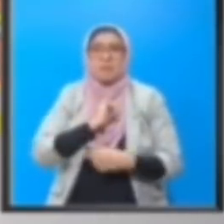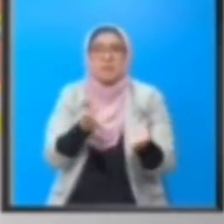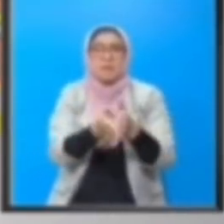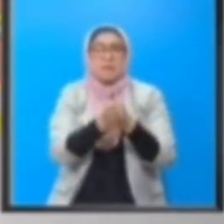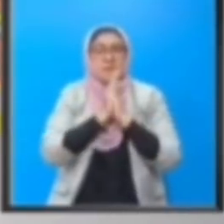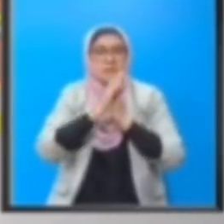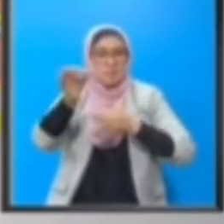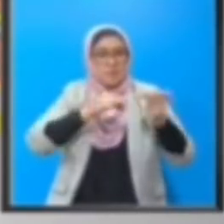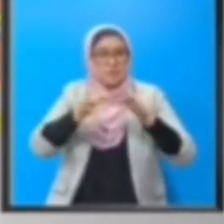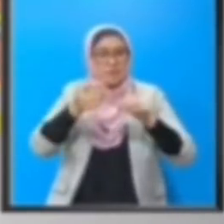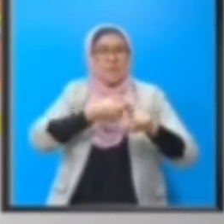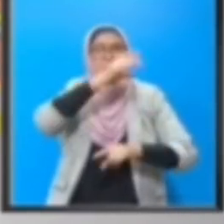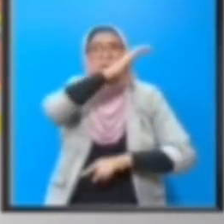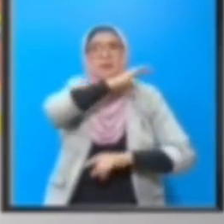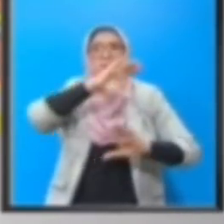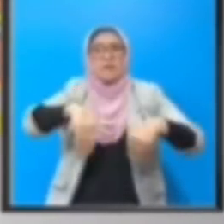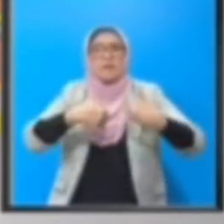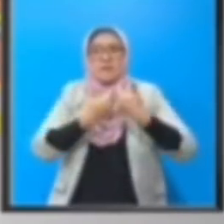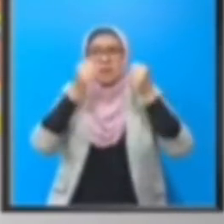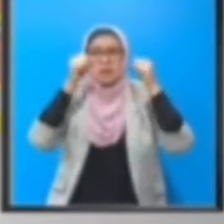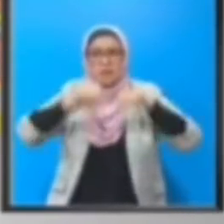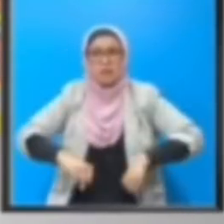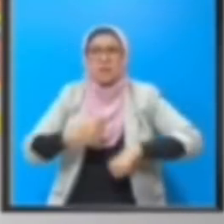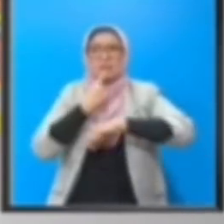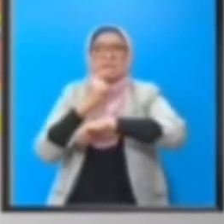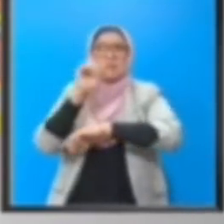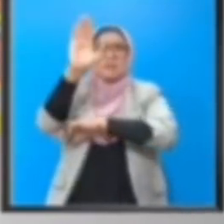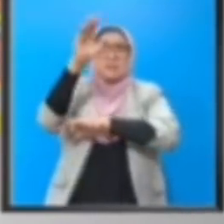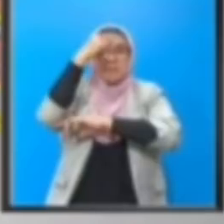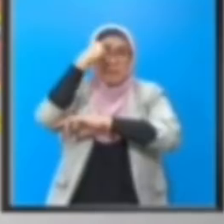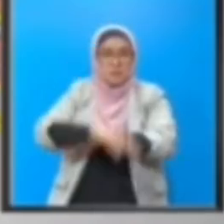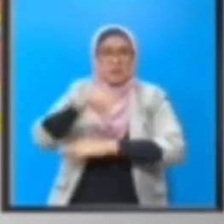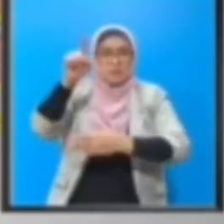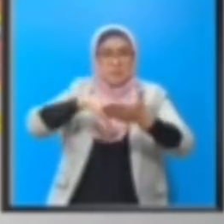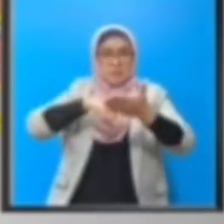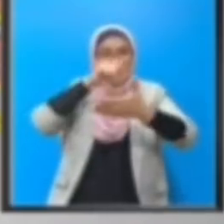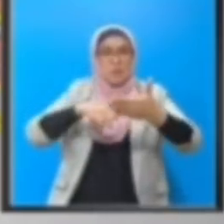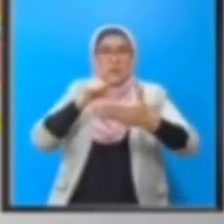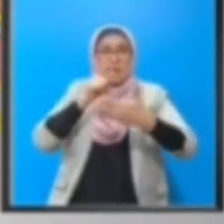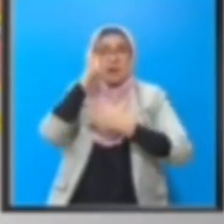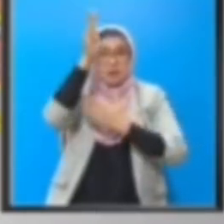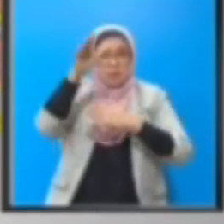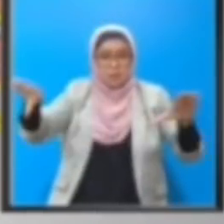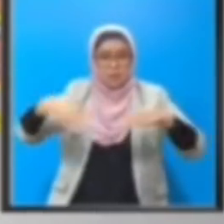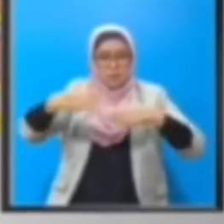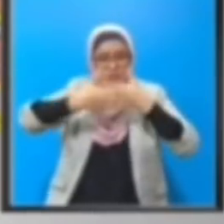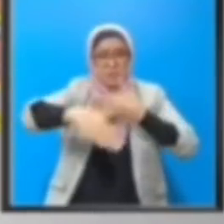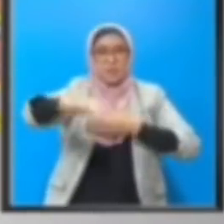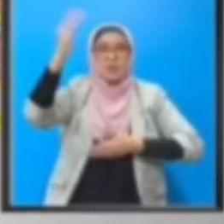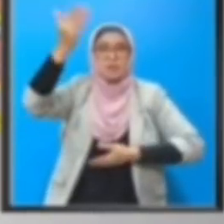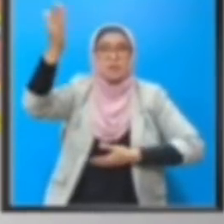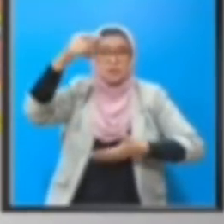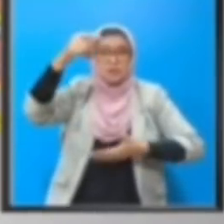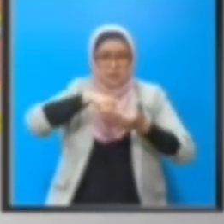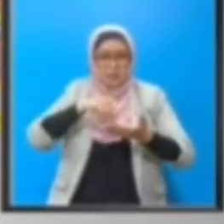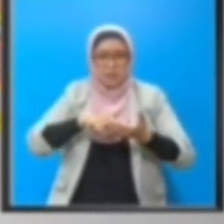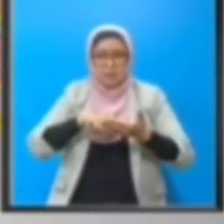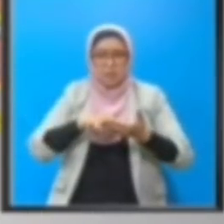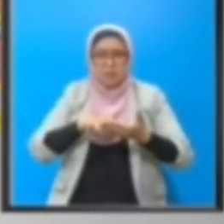Dipertua, bagaimana kita boleh menjamin bahawa pengundian yang akan berlaku selepas perbahasan ini